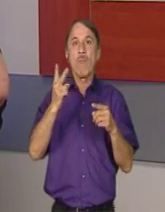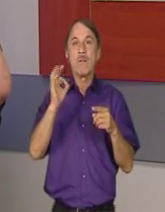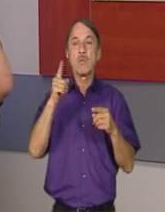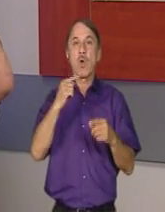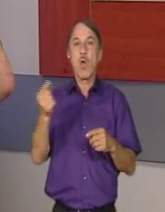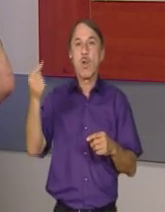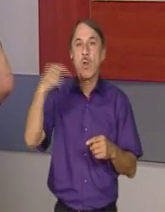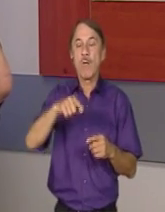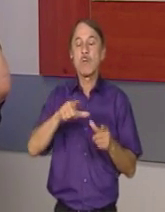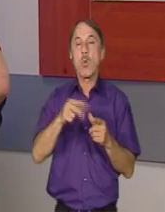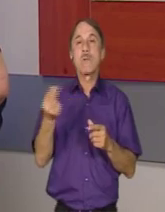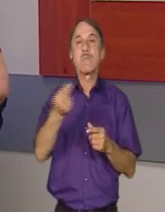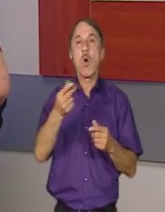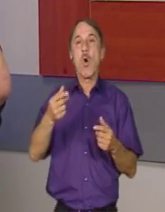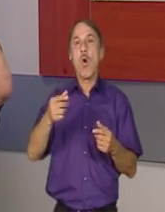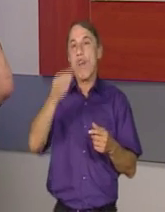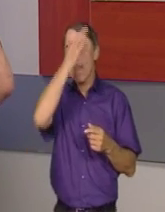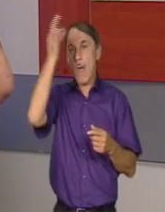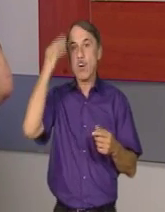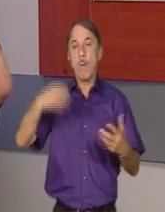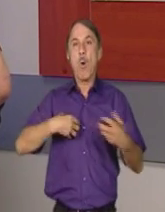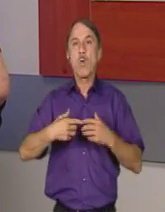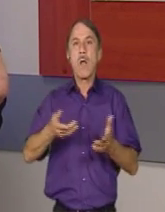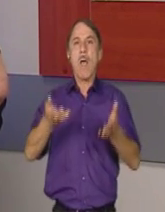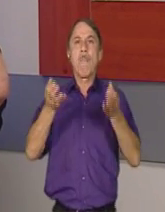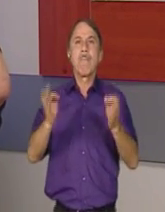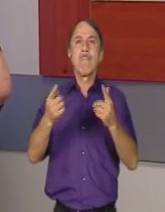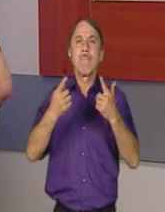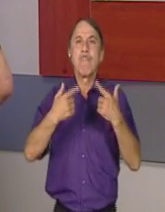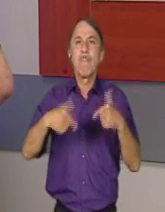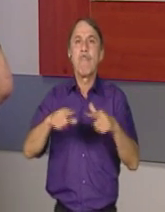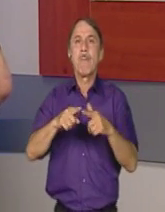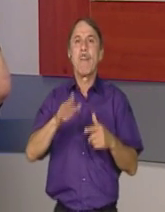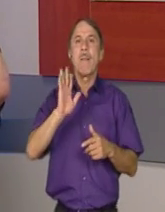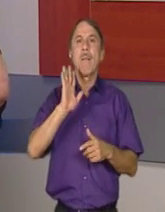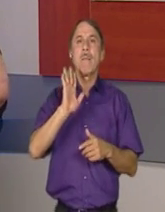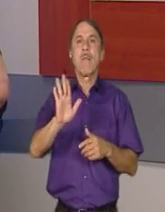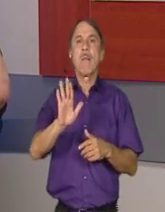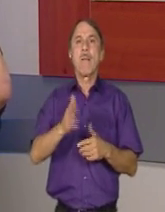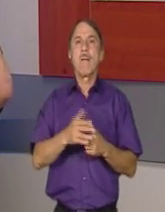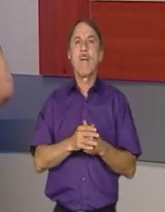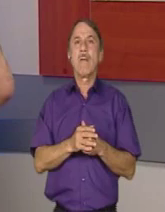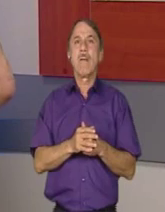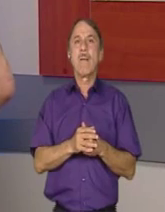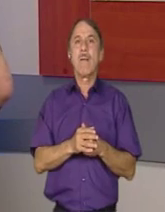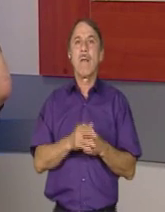Kovačević-Petrović, dolazi u Srpsko narodno pozorište ekskluzivno i